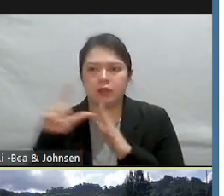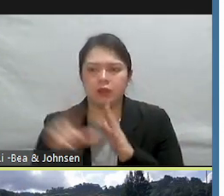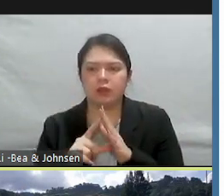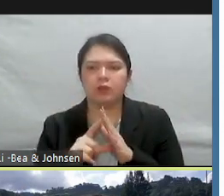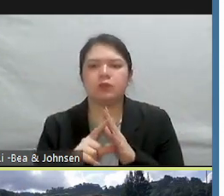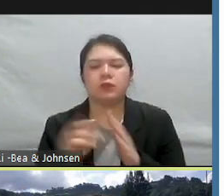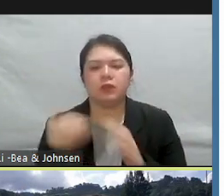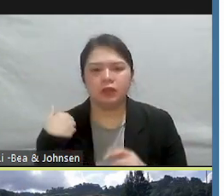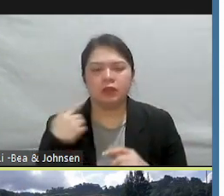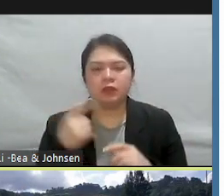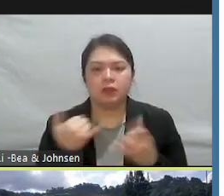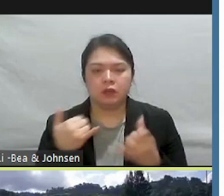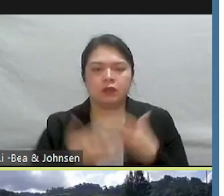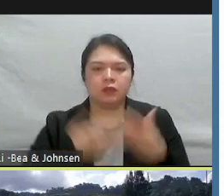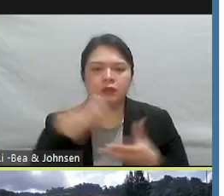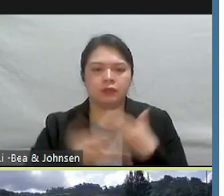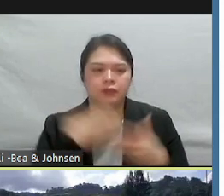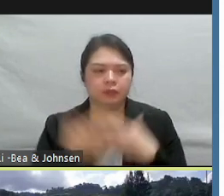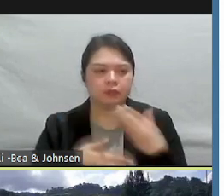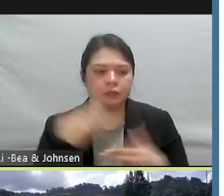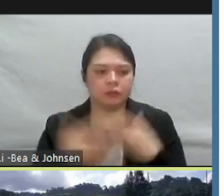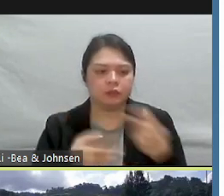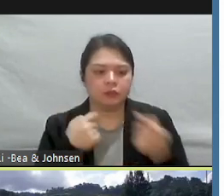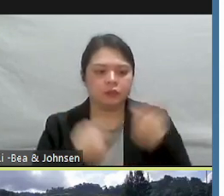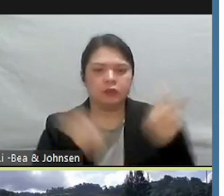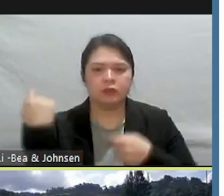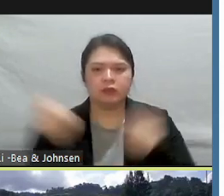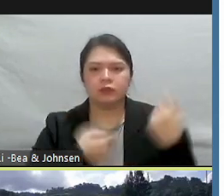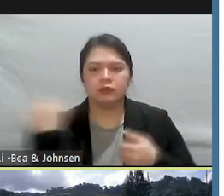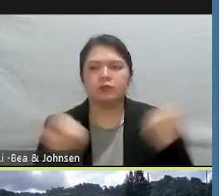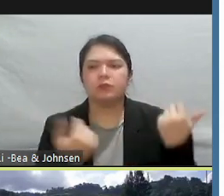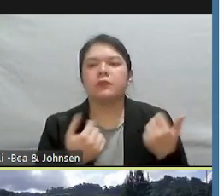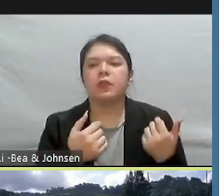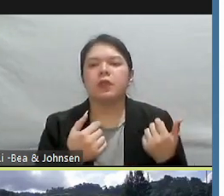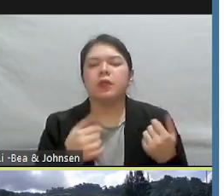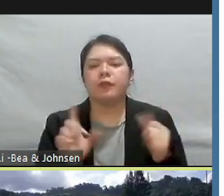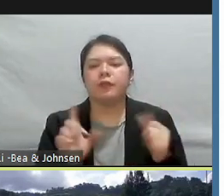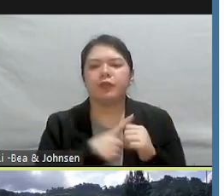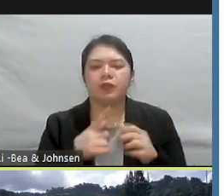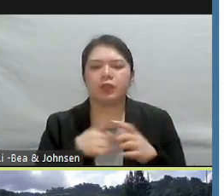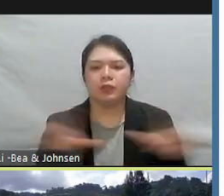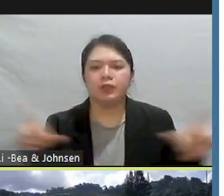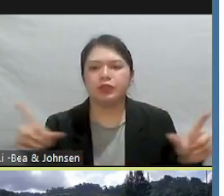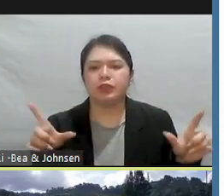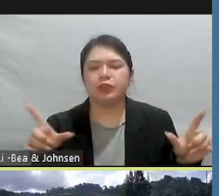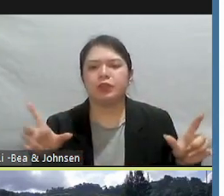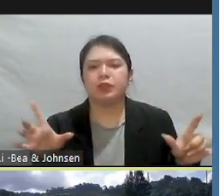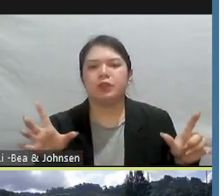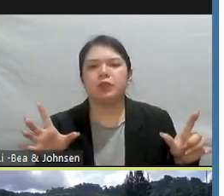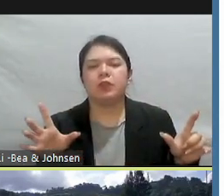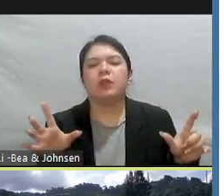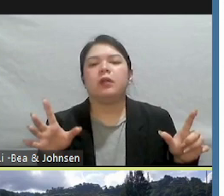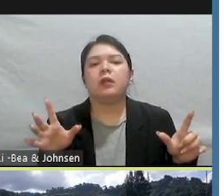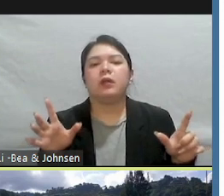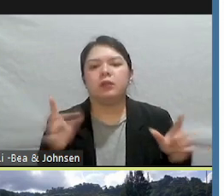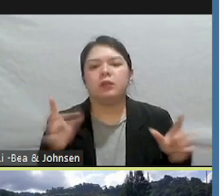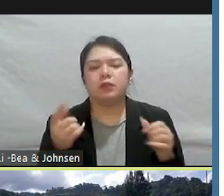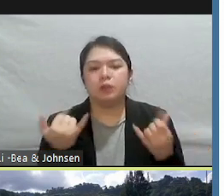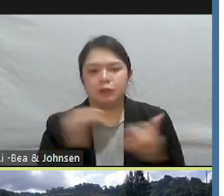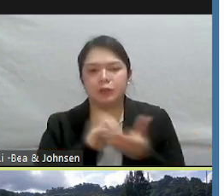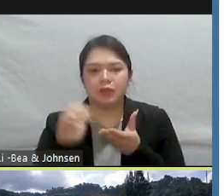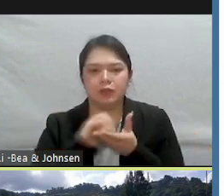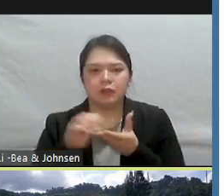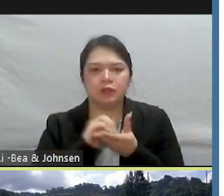nila yung pagtatanggal ng mother tongue sa batas para may isagawa ng DepEd yung kanilang